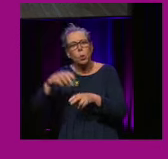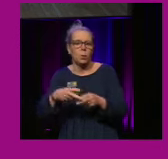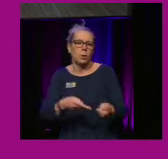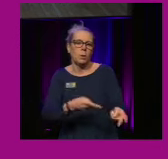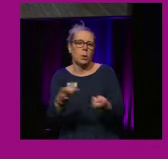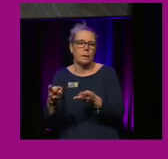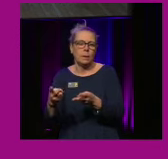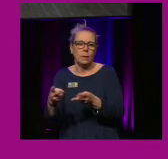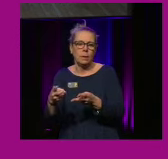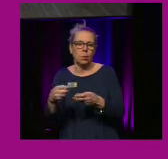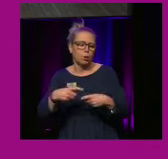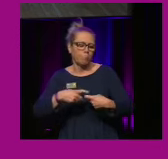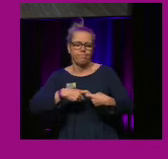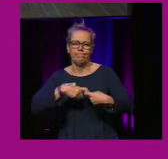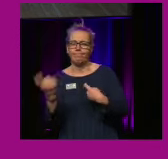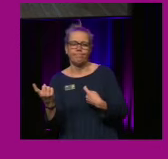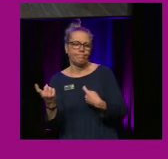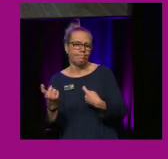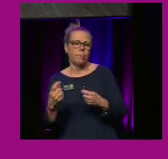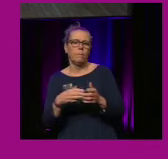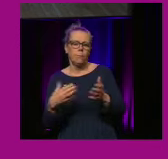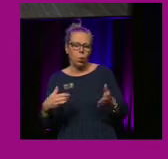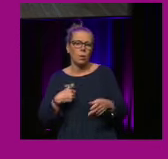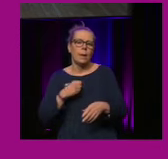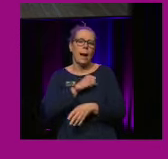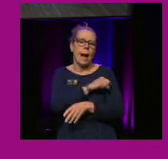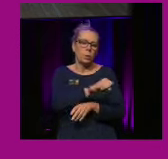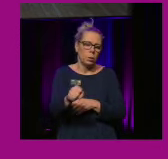ifrån auktoritära, reaktionära